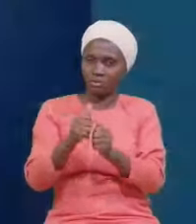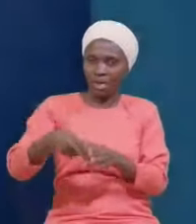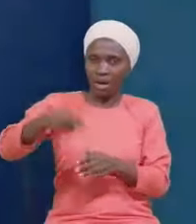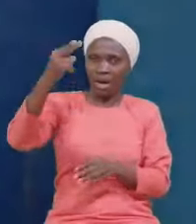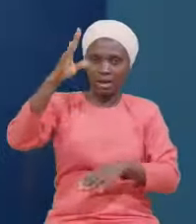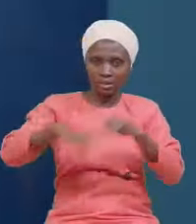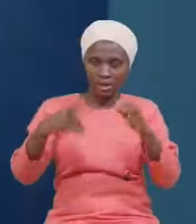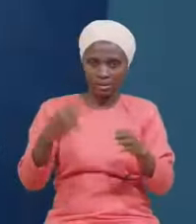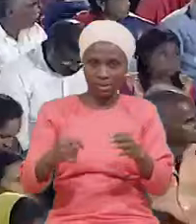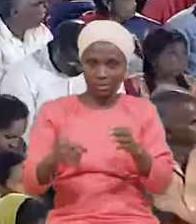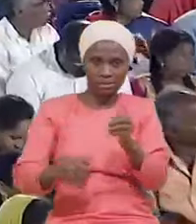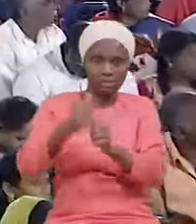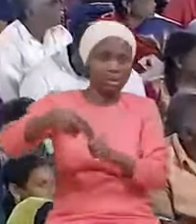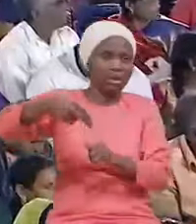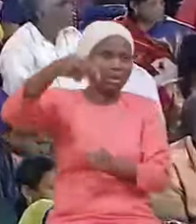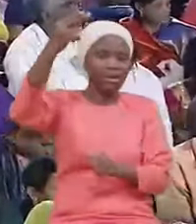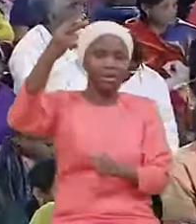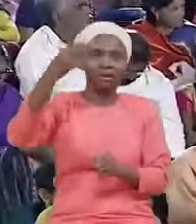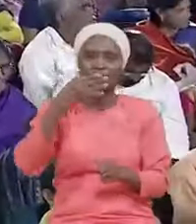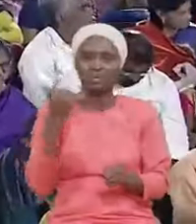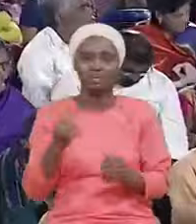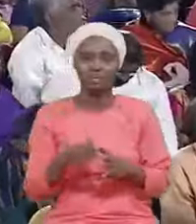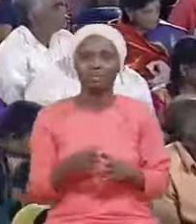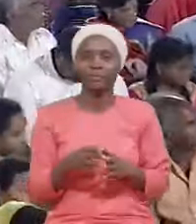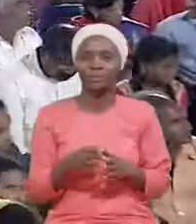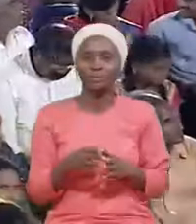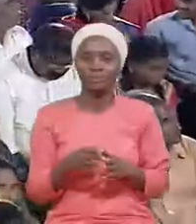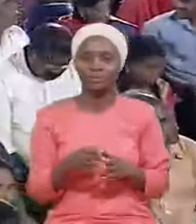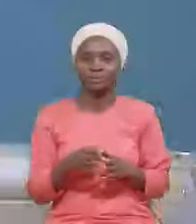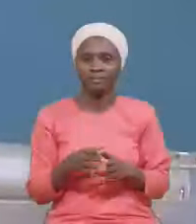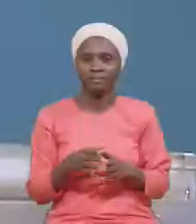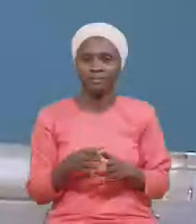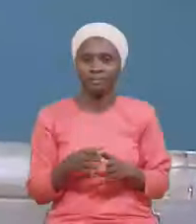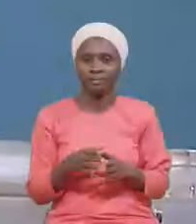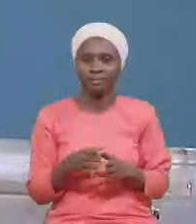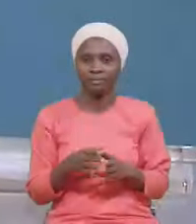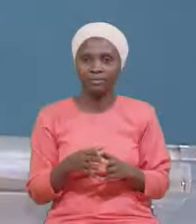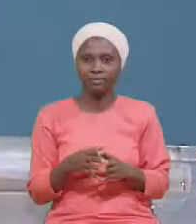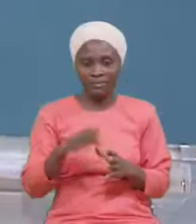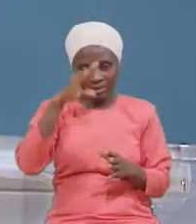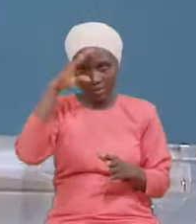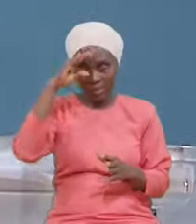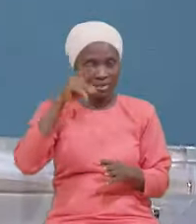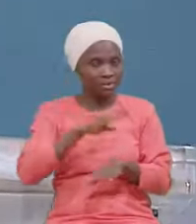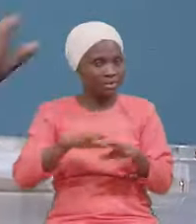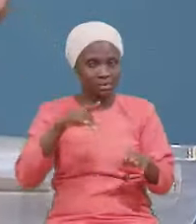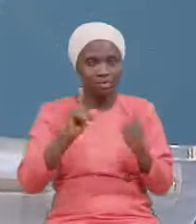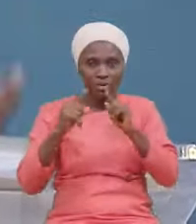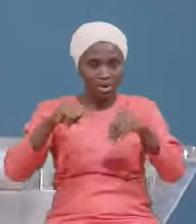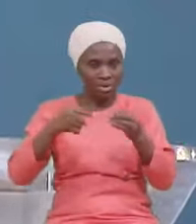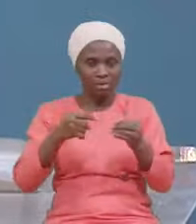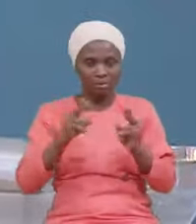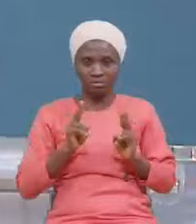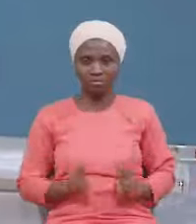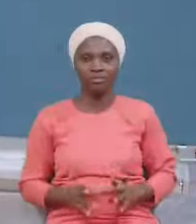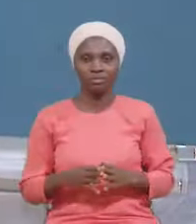the highest, అత్యున్నతమైన వాటి కంటే ఉన్నతమైన వాడు ఉన్నాడు. In history of humanity, మానవ చరిత్రలో, you have come